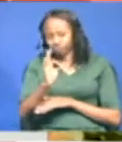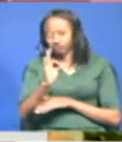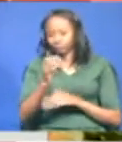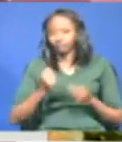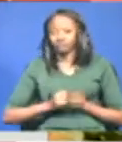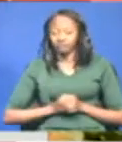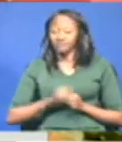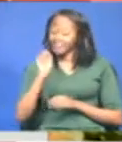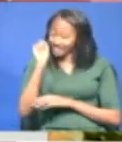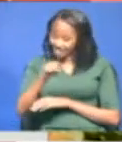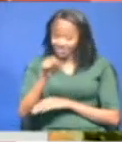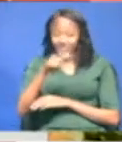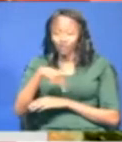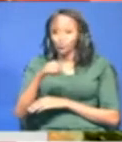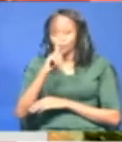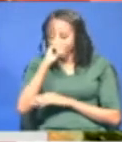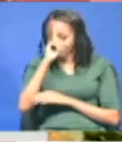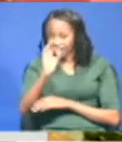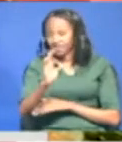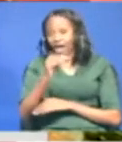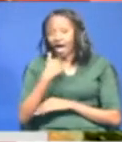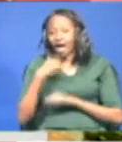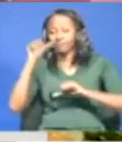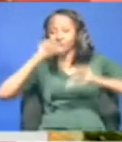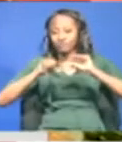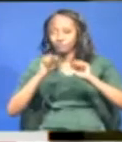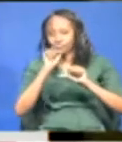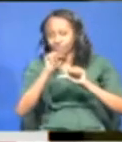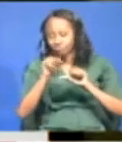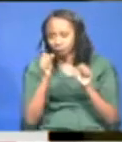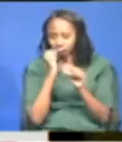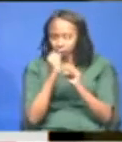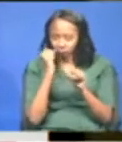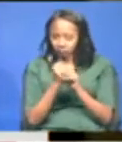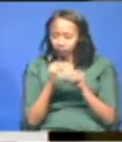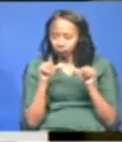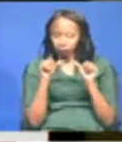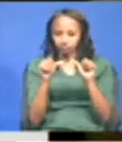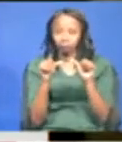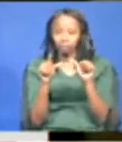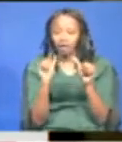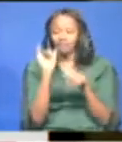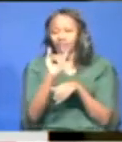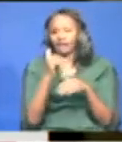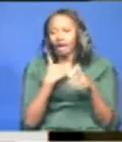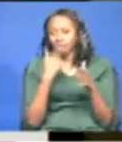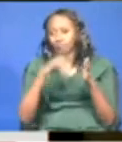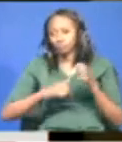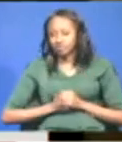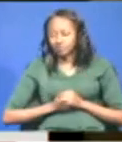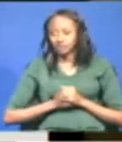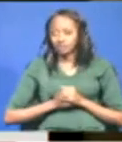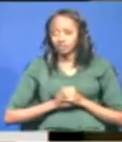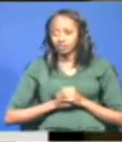Hiyo kibarua tunatoshana naye. Tutafanya hiyo kazi ili tuhakikishe ya kwamba pale mwisho